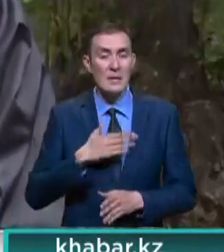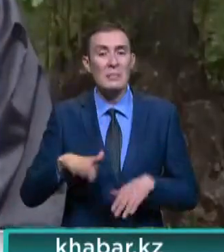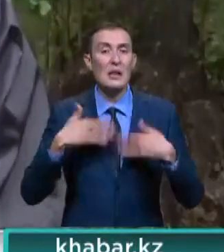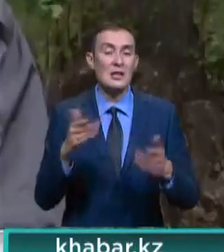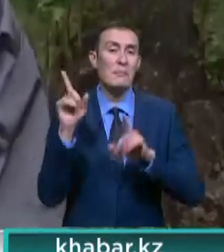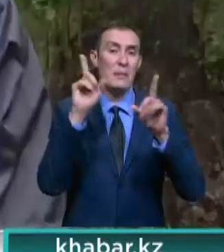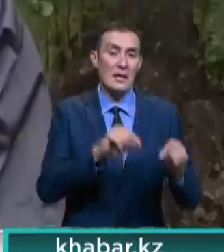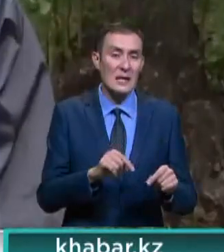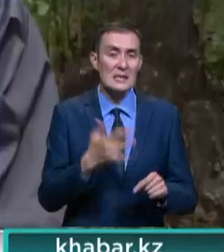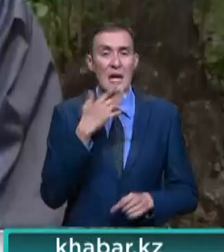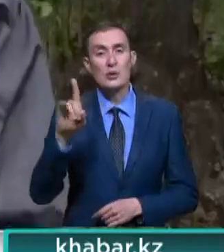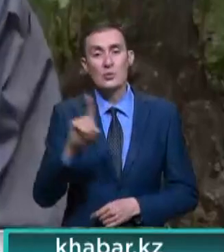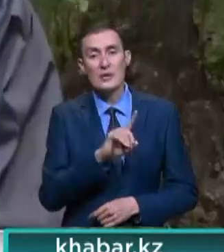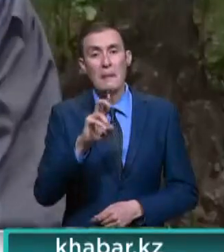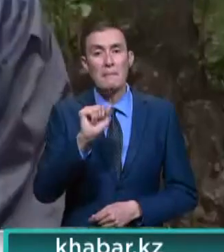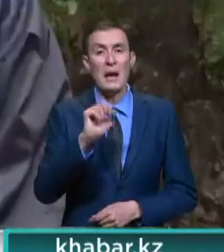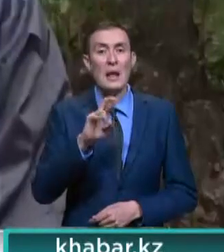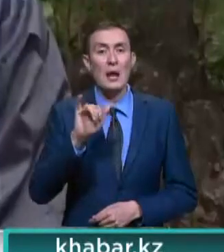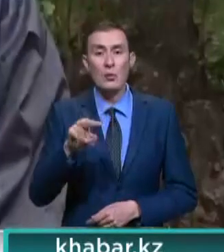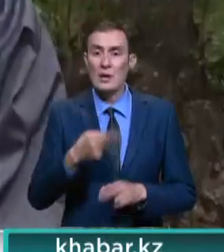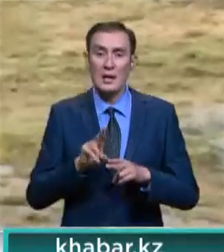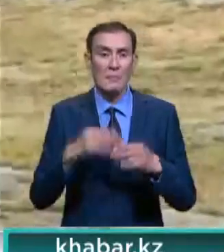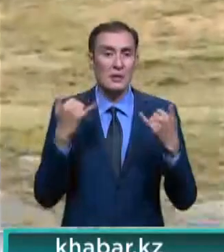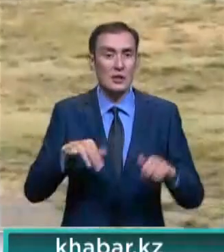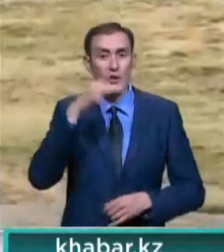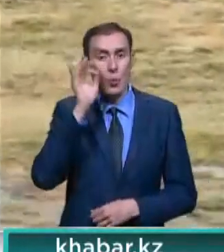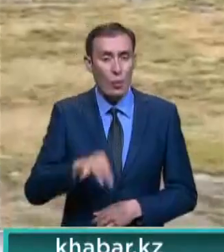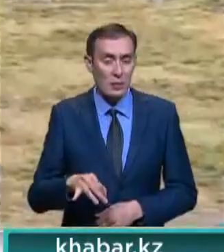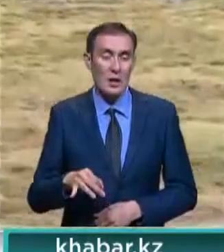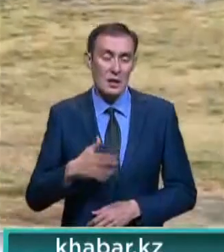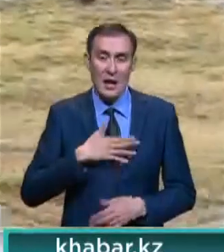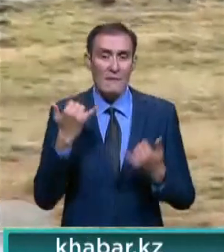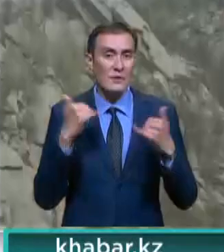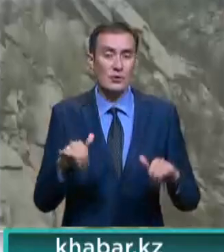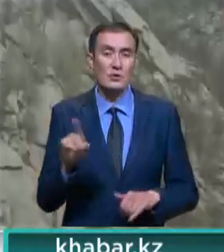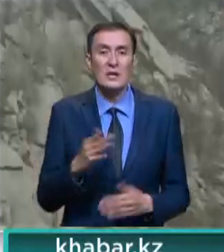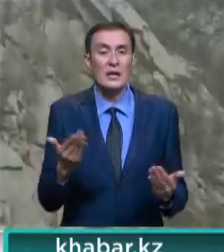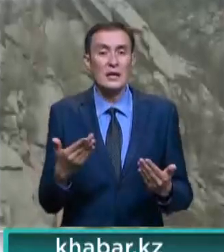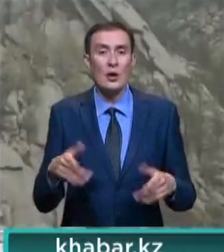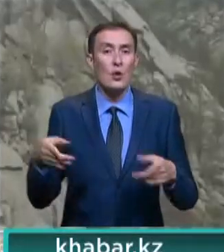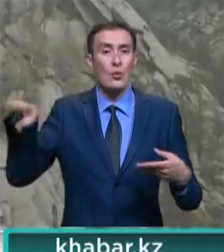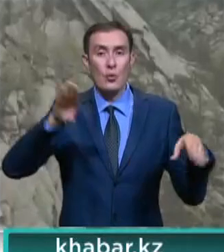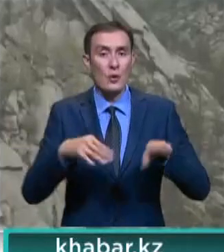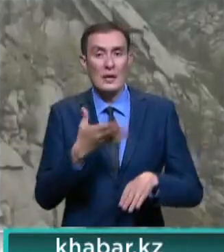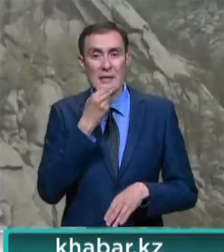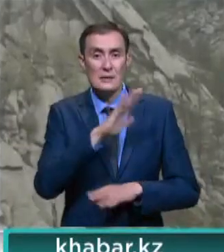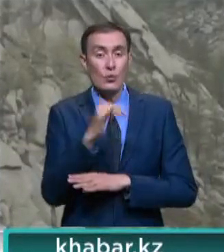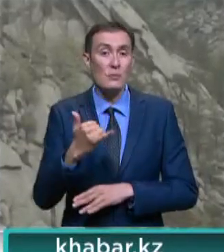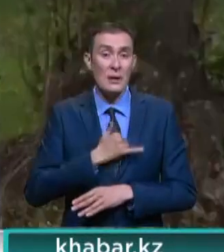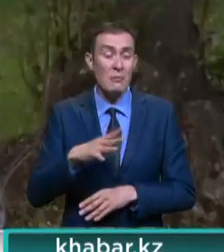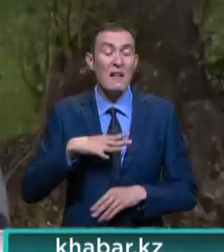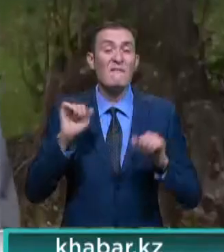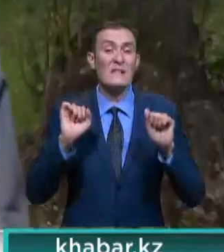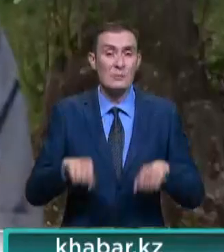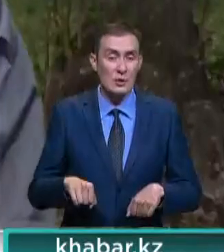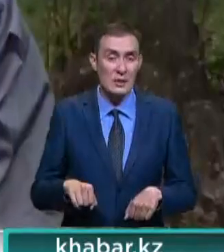предложили поехать с экскурсией в Баянаул, и это потрясающий опыт, я считаю. Я восхищен тем, какие здесь горы и зелень. У меня даже была